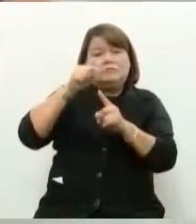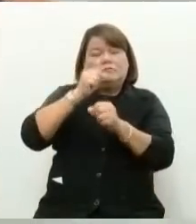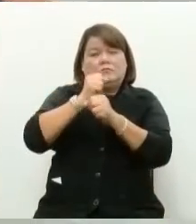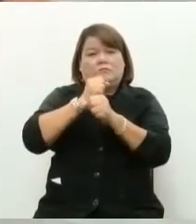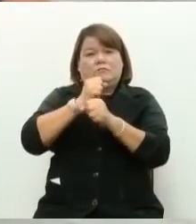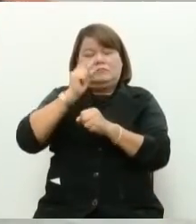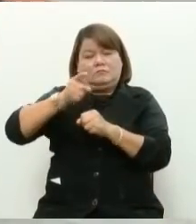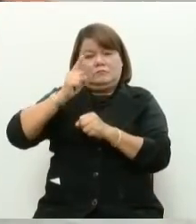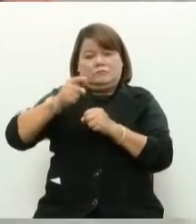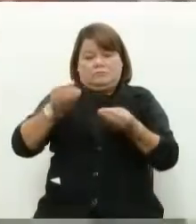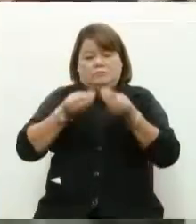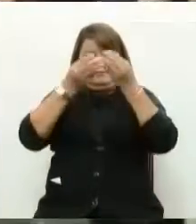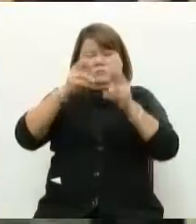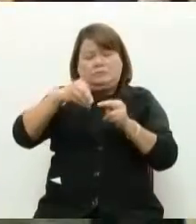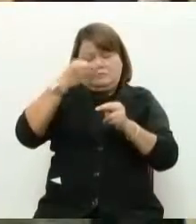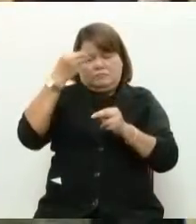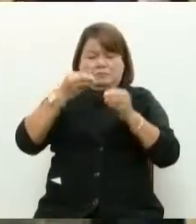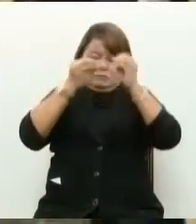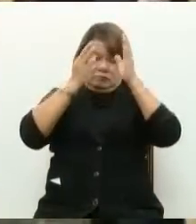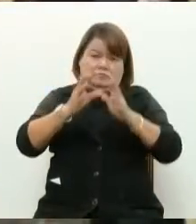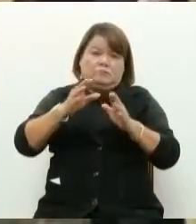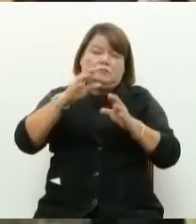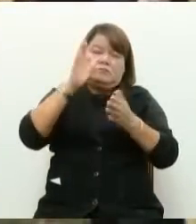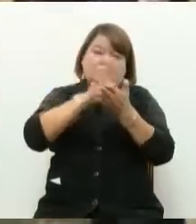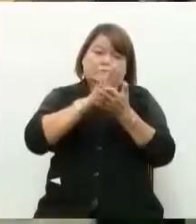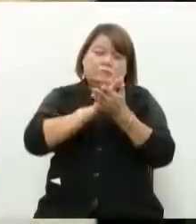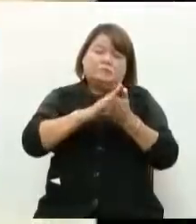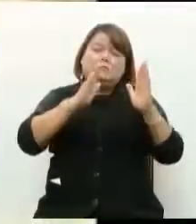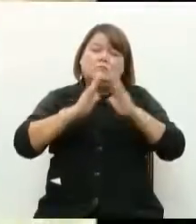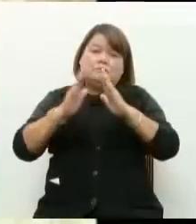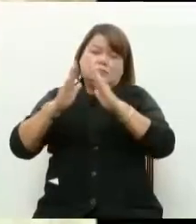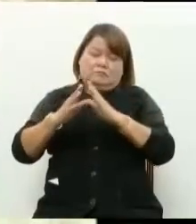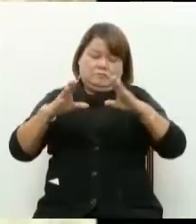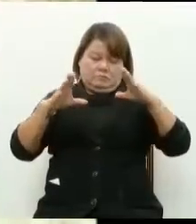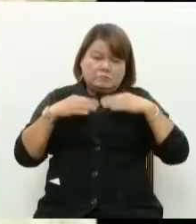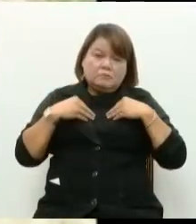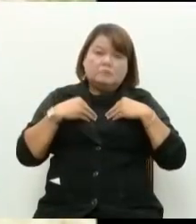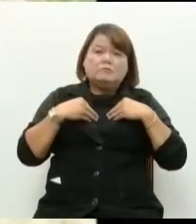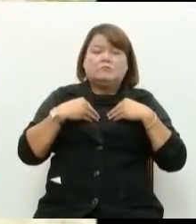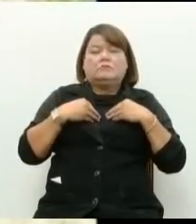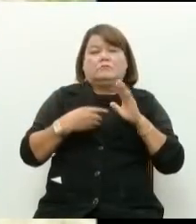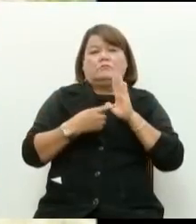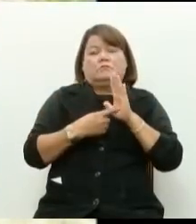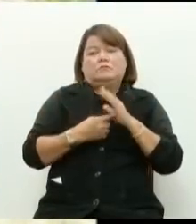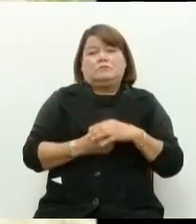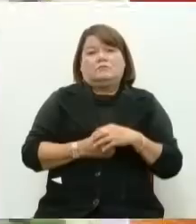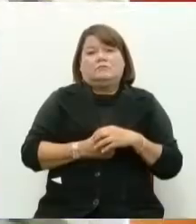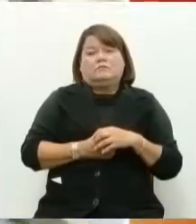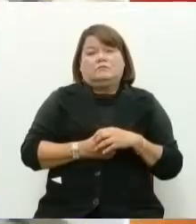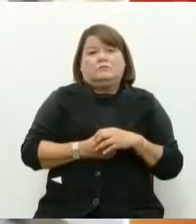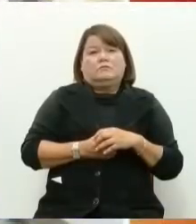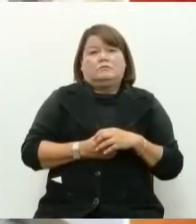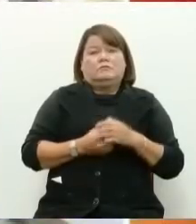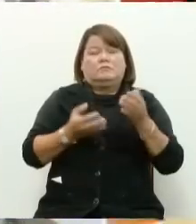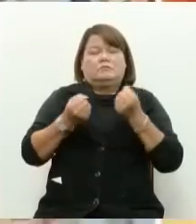ลกับผู้เรียนครูสถานศึกษาและชุมชนให้เป็นที่ยอมรับอาทิเช่น 1.